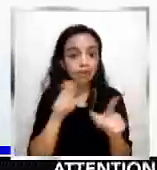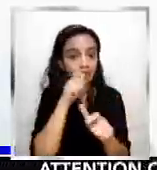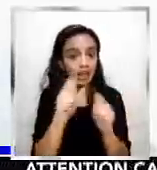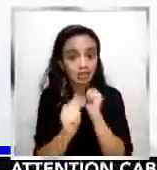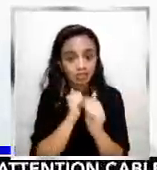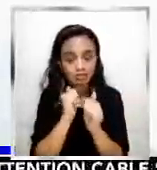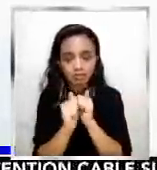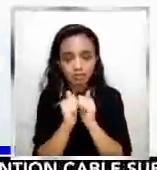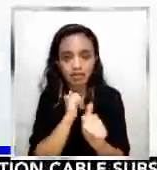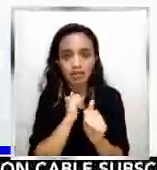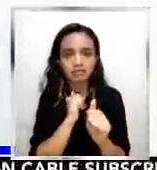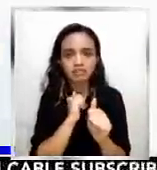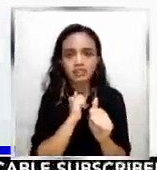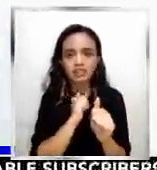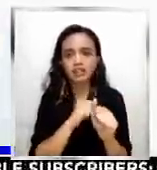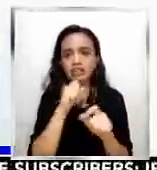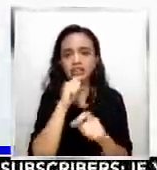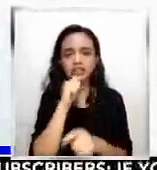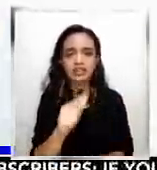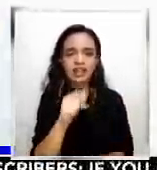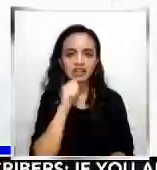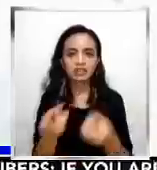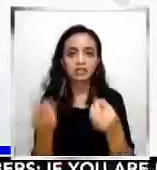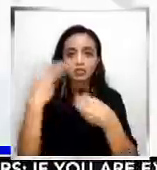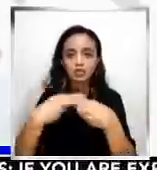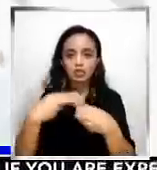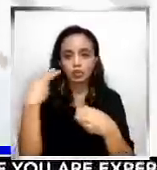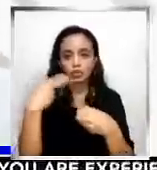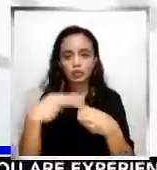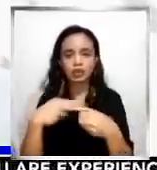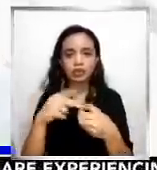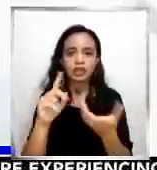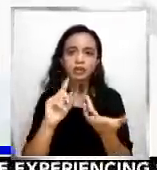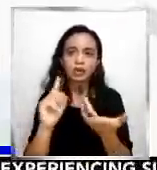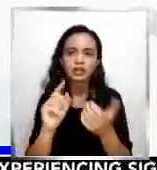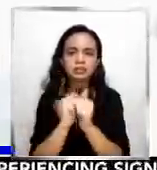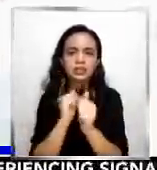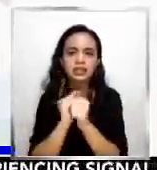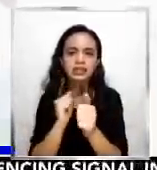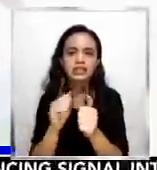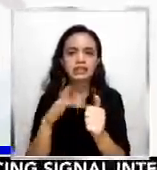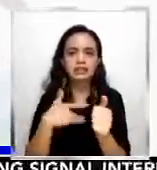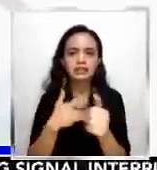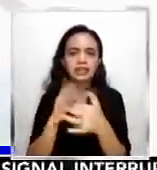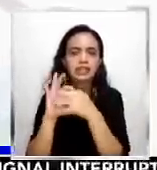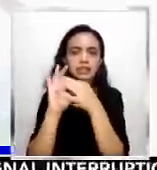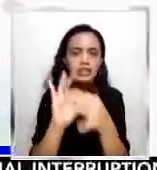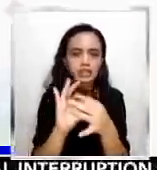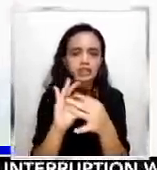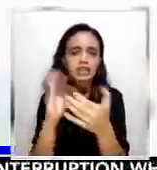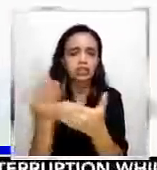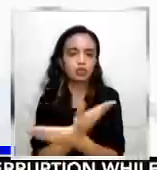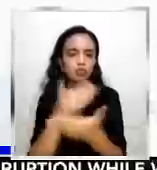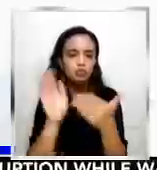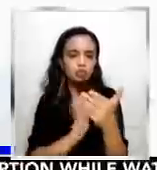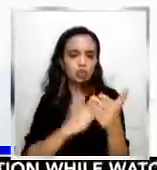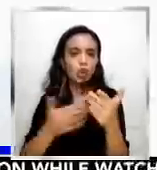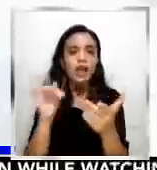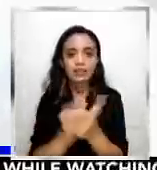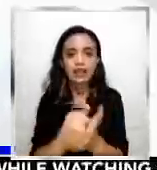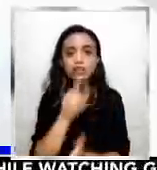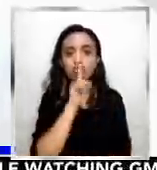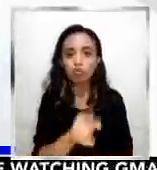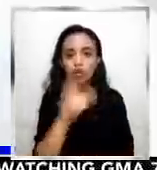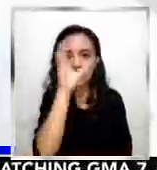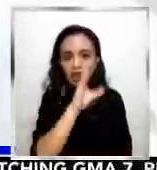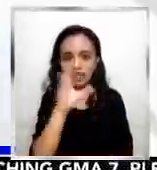siya kakasa sa mga makabagong kanta. Dahil nariyan naman daw ang mga anak niya para i-coach siya. Ang mga